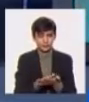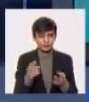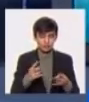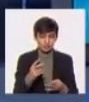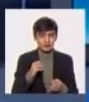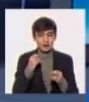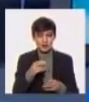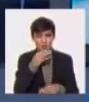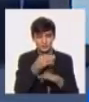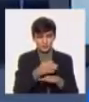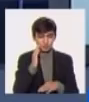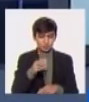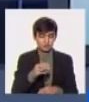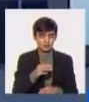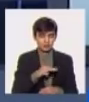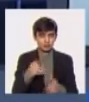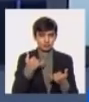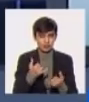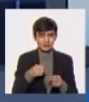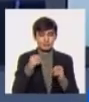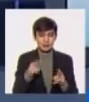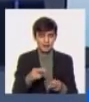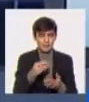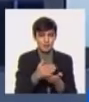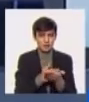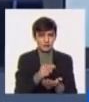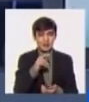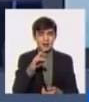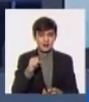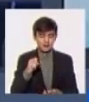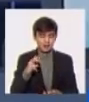вопросы уже через несколько минут. Сегодня в специальном проекте «Коронавирус. Нести у Керек».